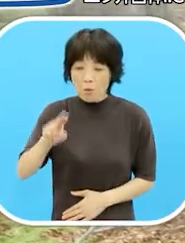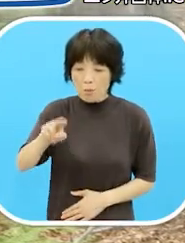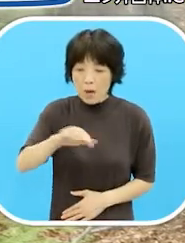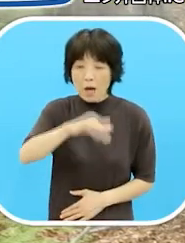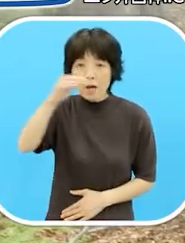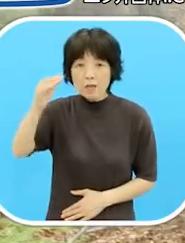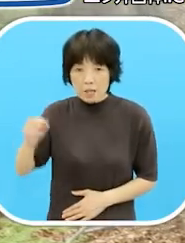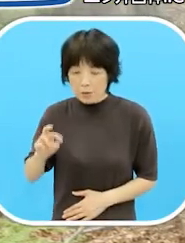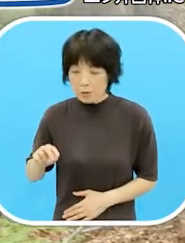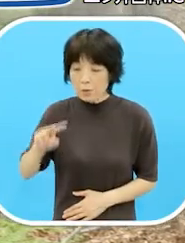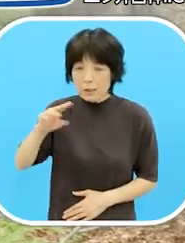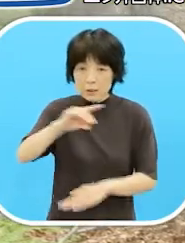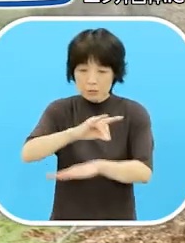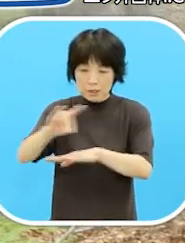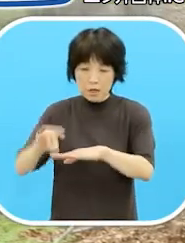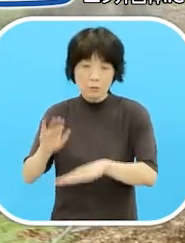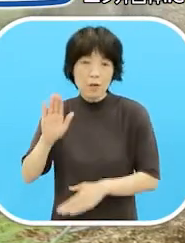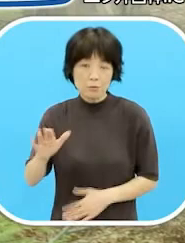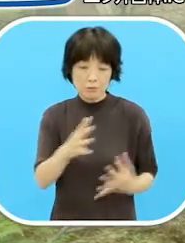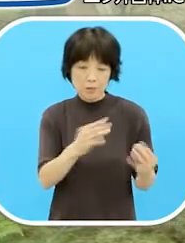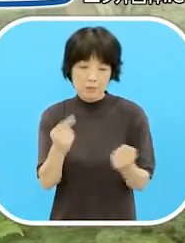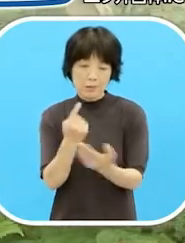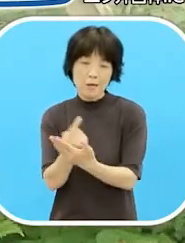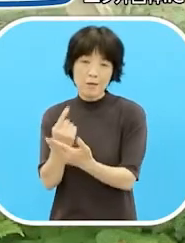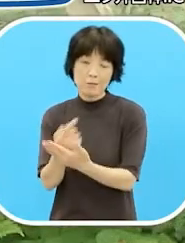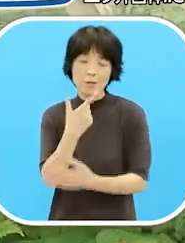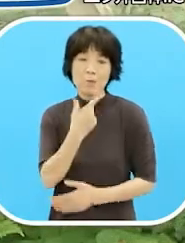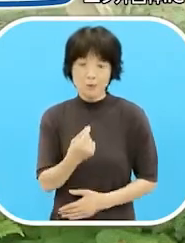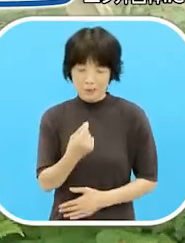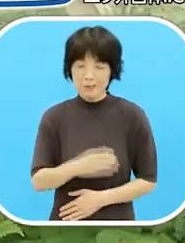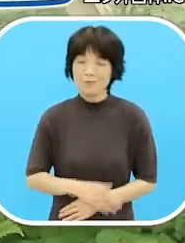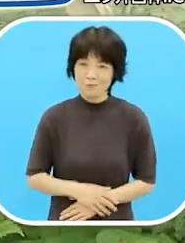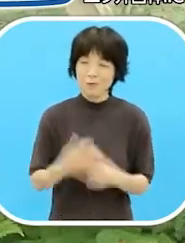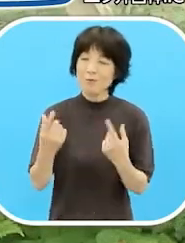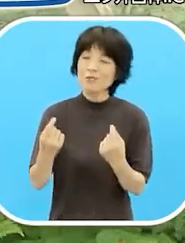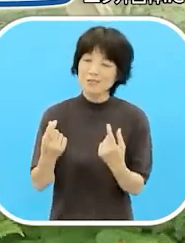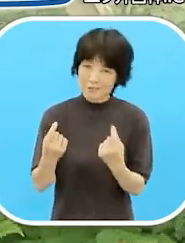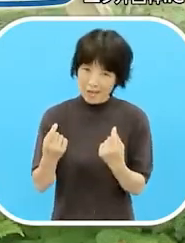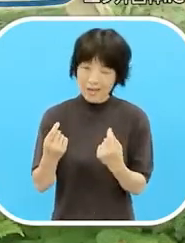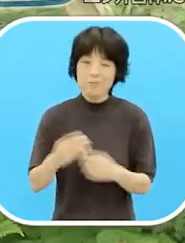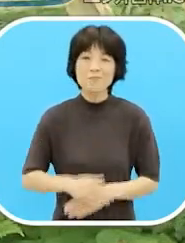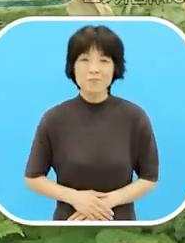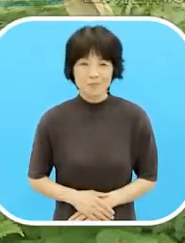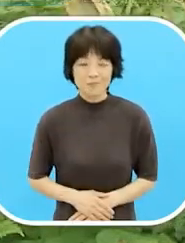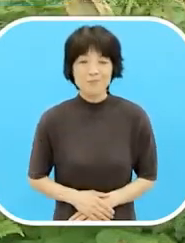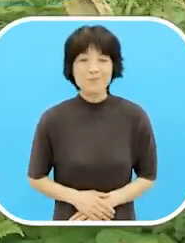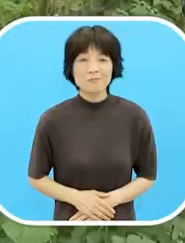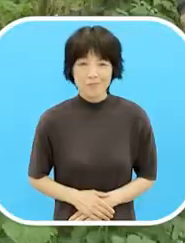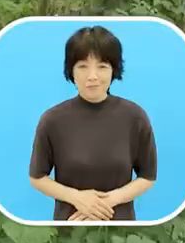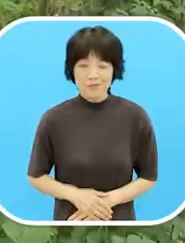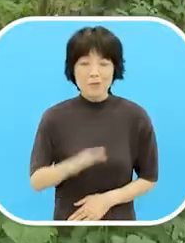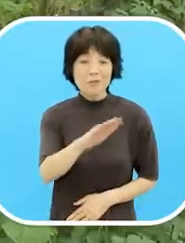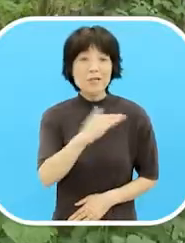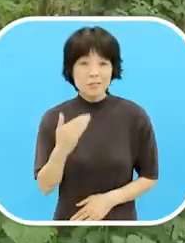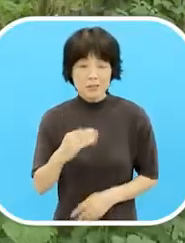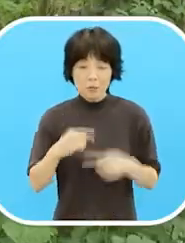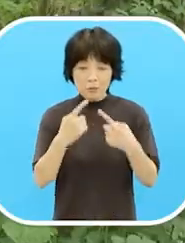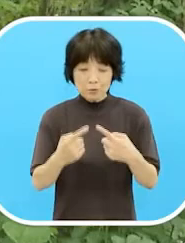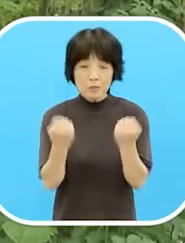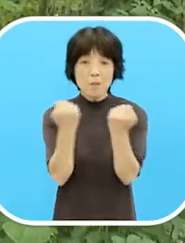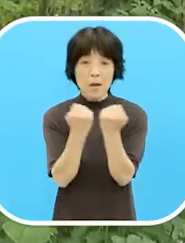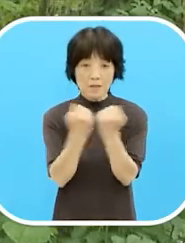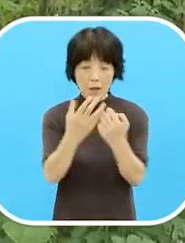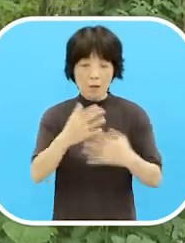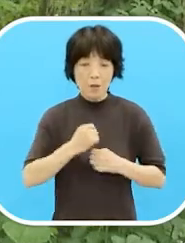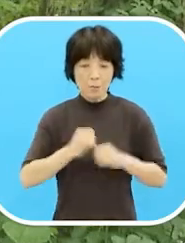トレッキングなどを企画中とのことで、たくさんの方々に参加していただきたいですね。 はい、ぜひとも参加してください、 はい、 私たちも入山マ